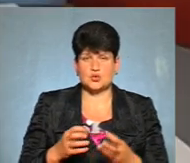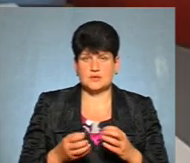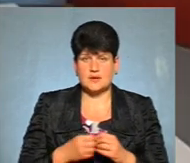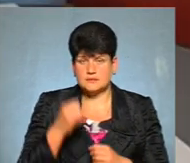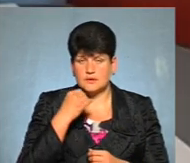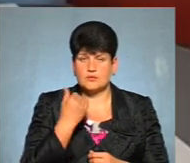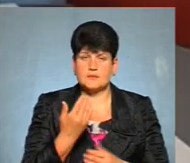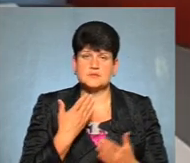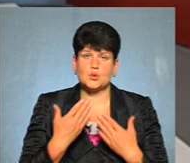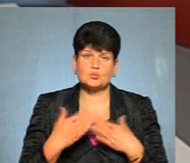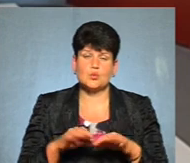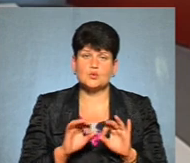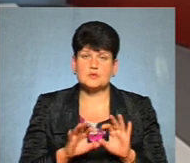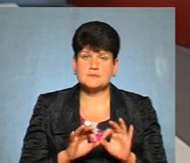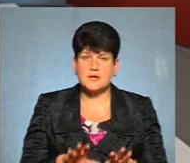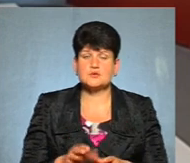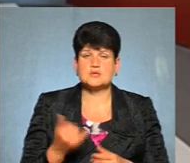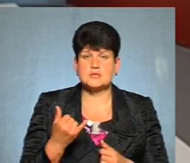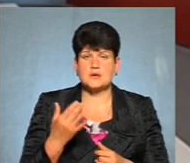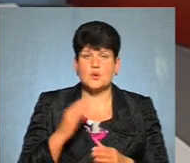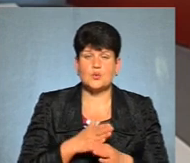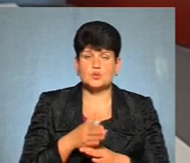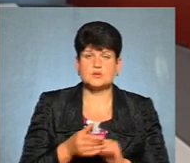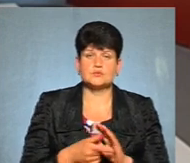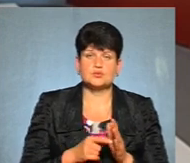вам за розмову та роз'яснення. Нагадаю, що гостем студії